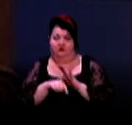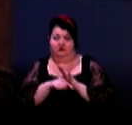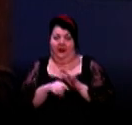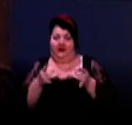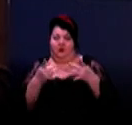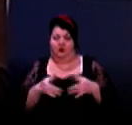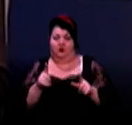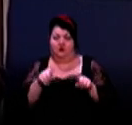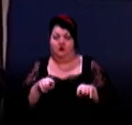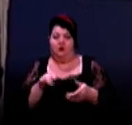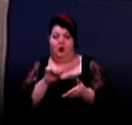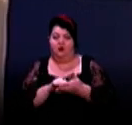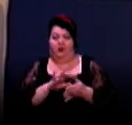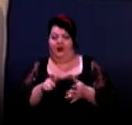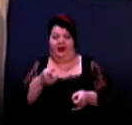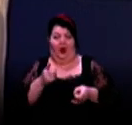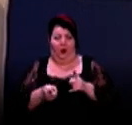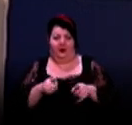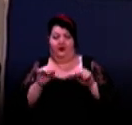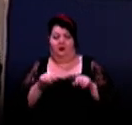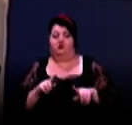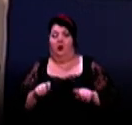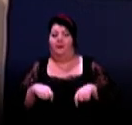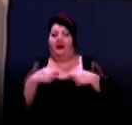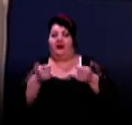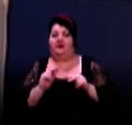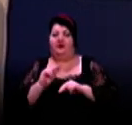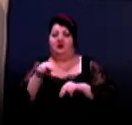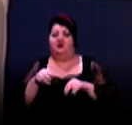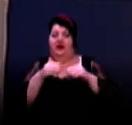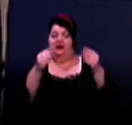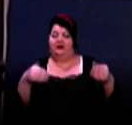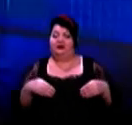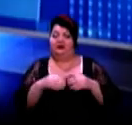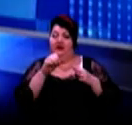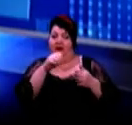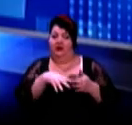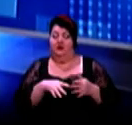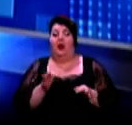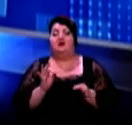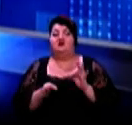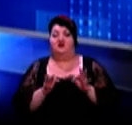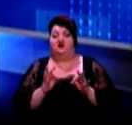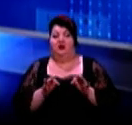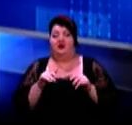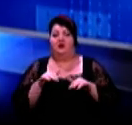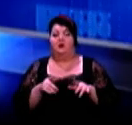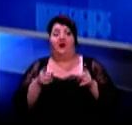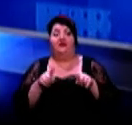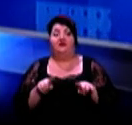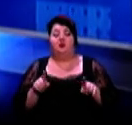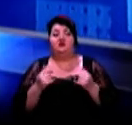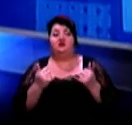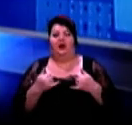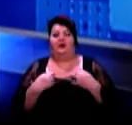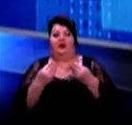що документи не оригінали, можна передати через скриньку. Чи якось її ще спростили? Звичайно. Справа в тому, що зараз для